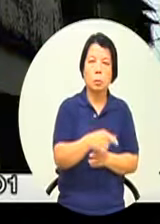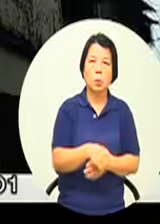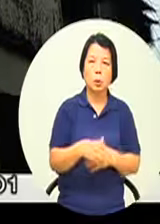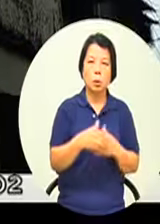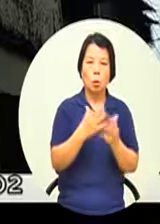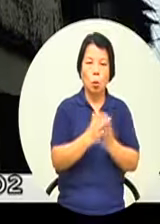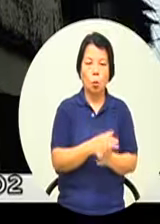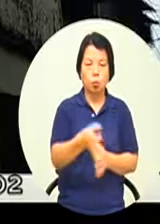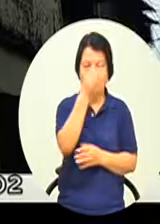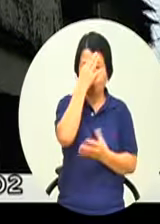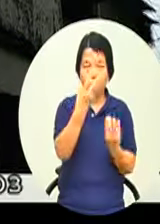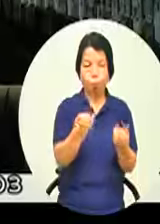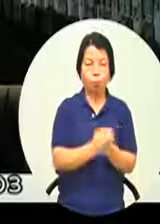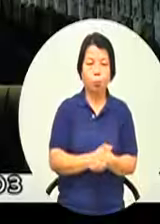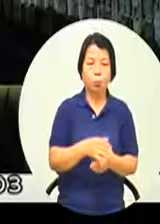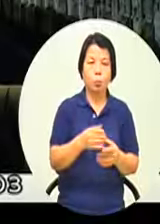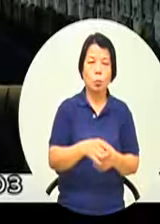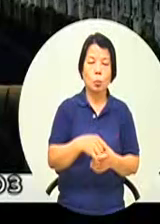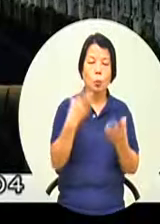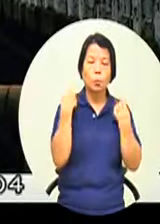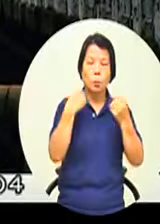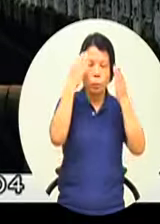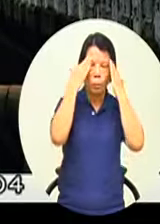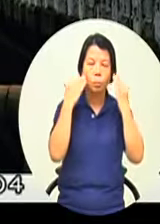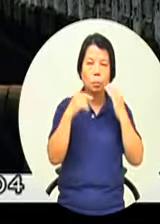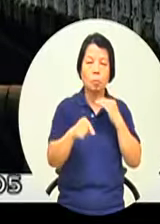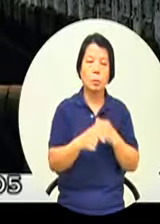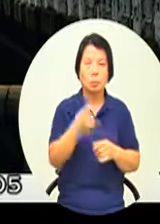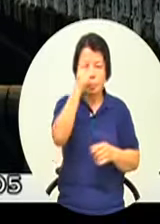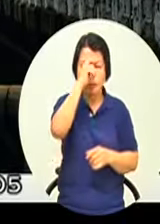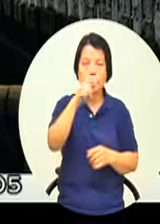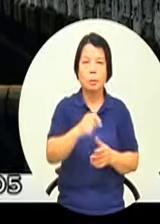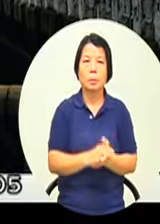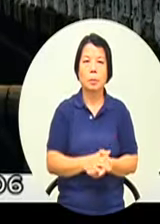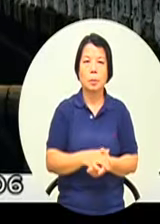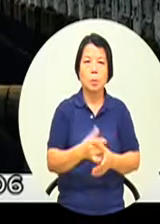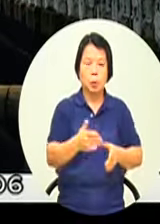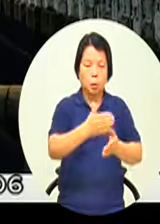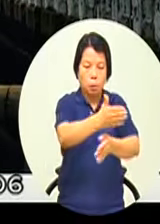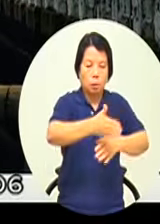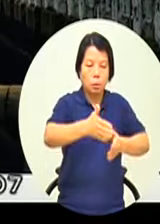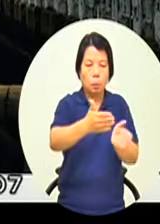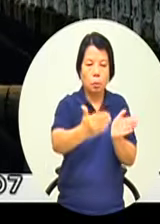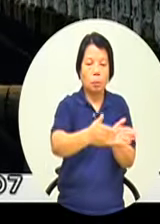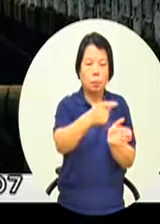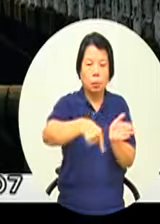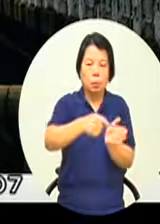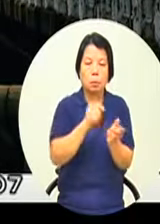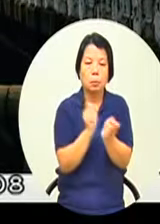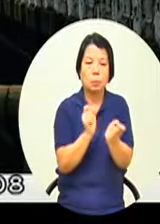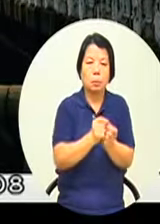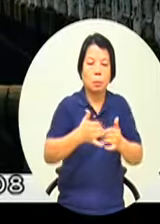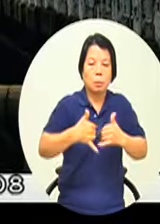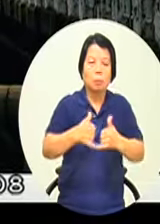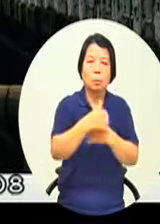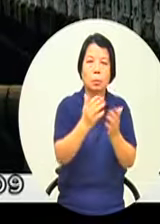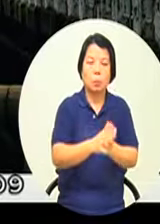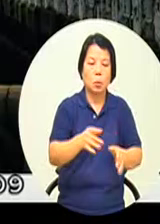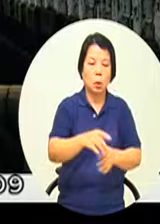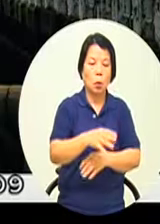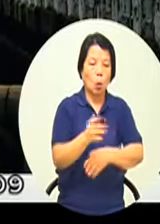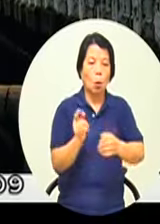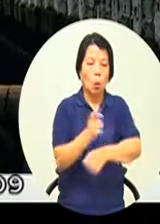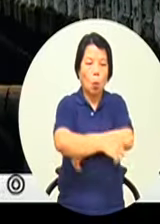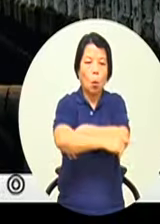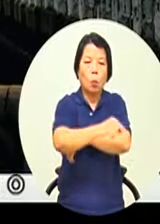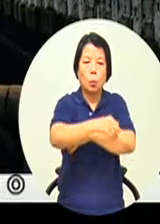心嘛，我们男子旧街三十一巷这一块，只希望说你的头前一块就好，靠近路这块就好，后面再搁一排等等等的，